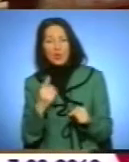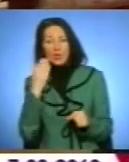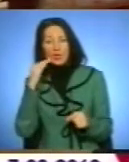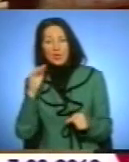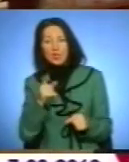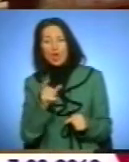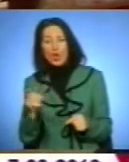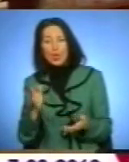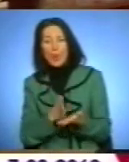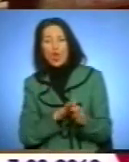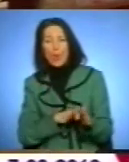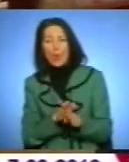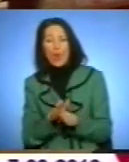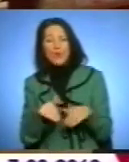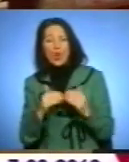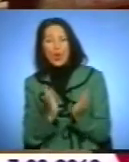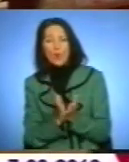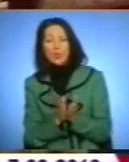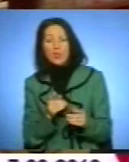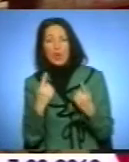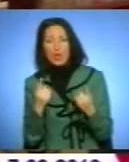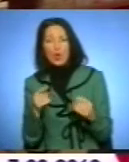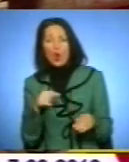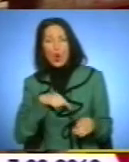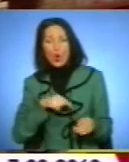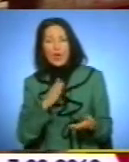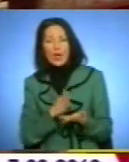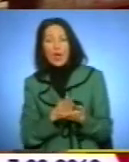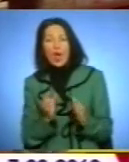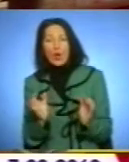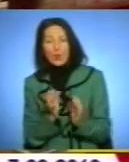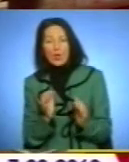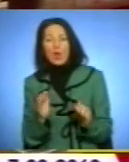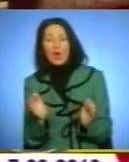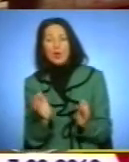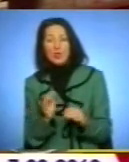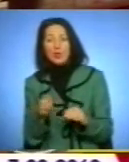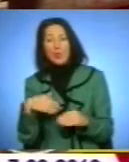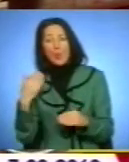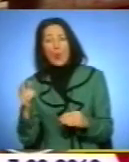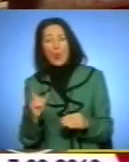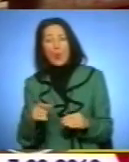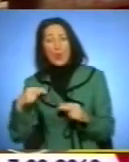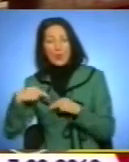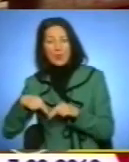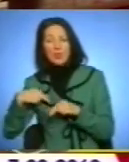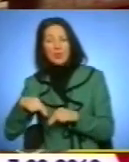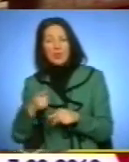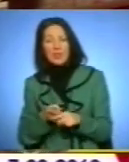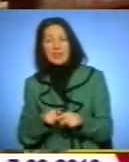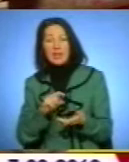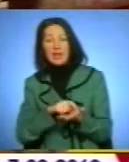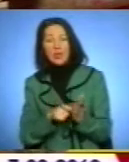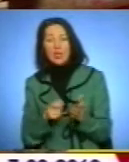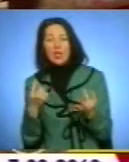комплекс. Велику роль відіграє опіка, піклування і любові та милосердя з боку персоналу. Але це саме кімната дозвілля і